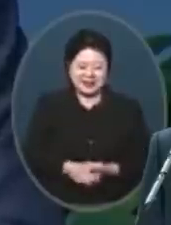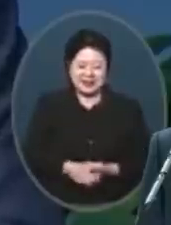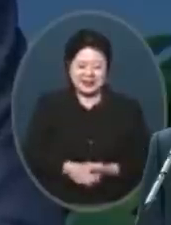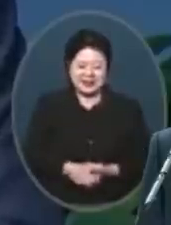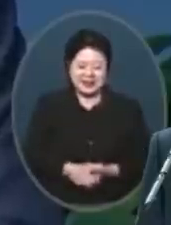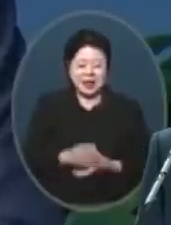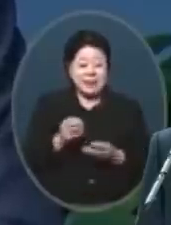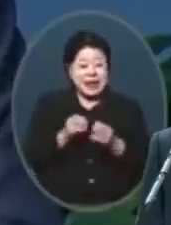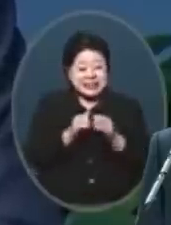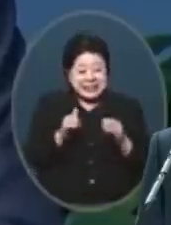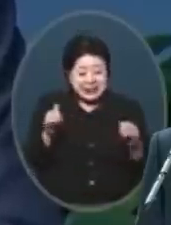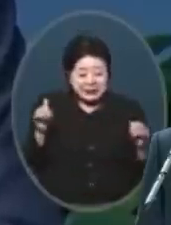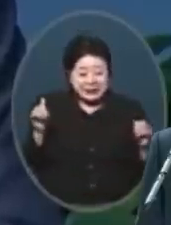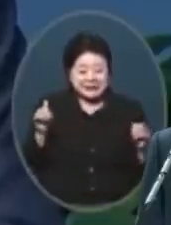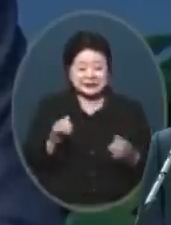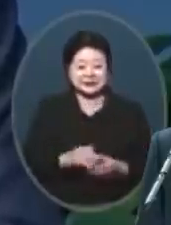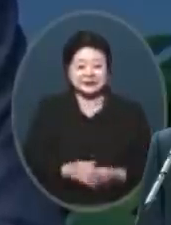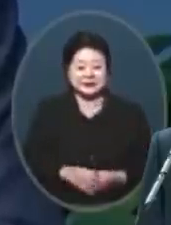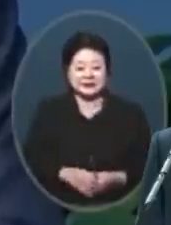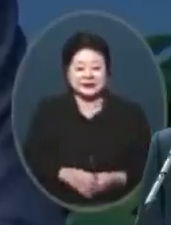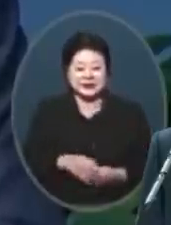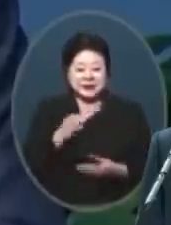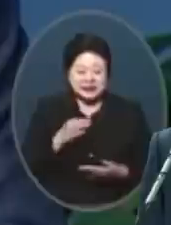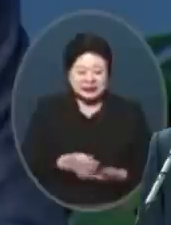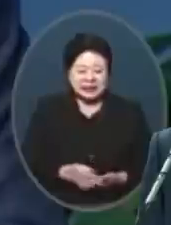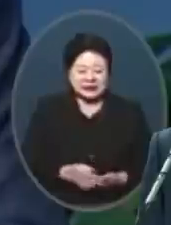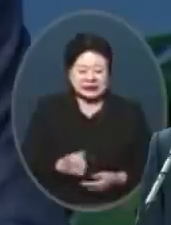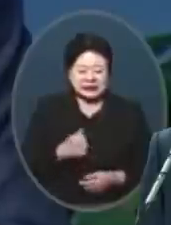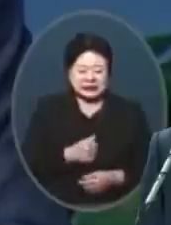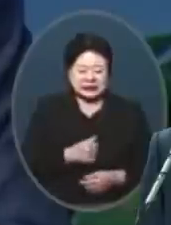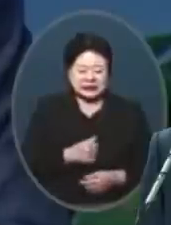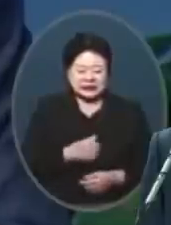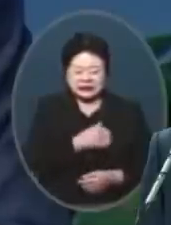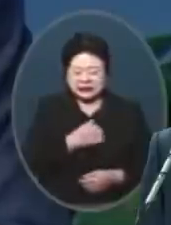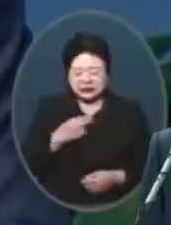오늘날 많은 사람들이 낮은 자존감과 열등감이